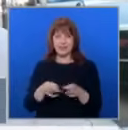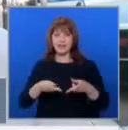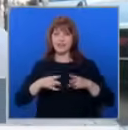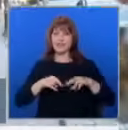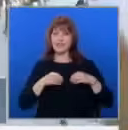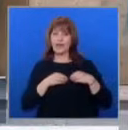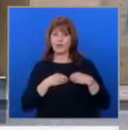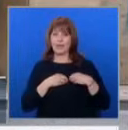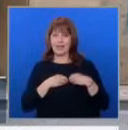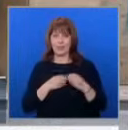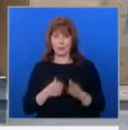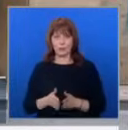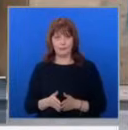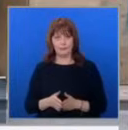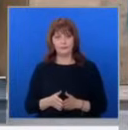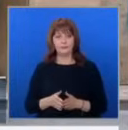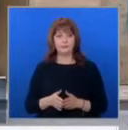нас.